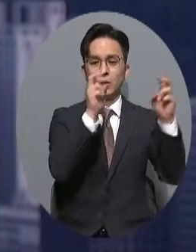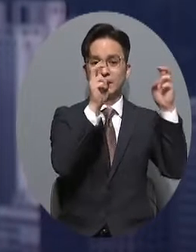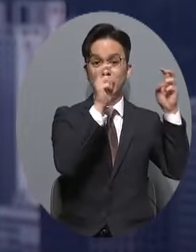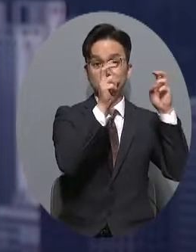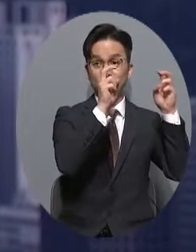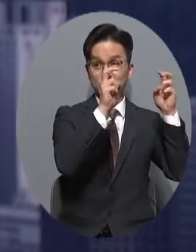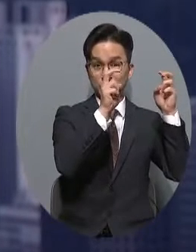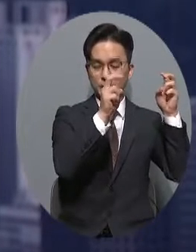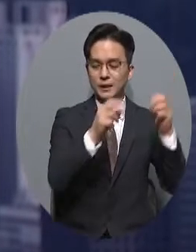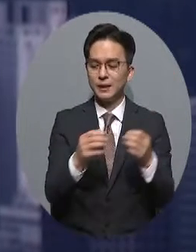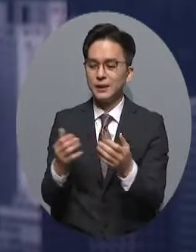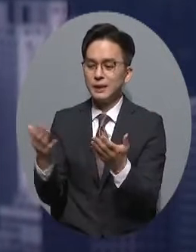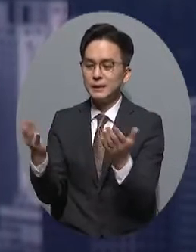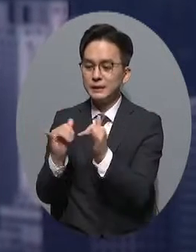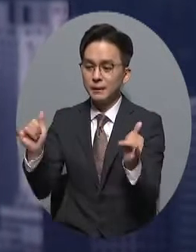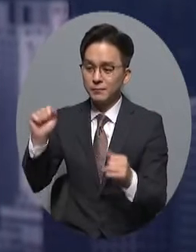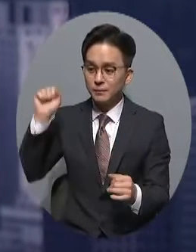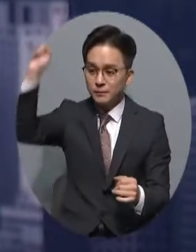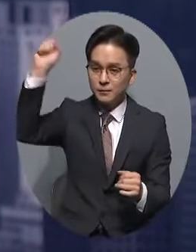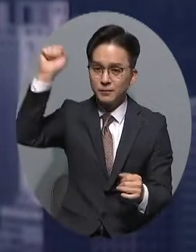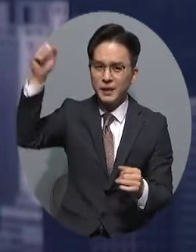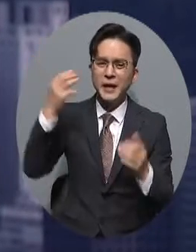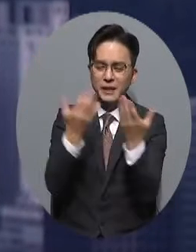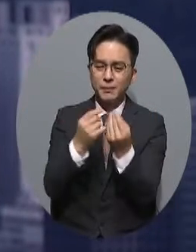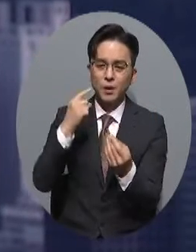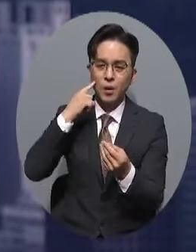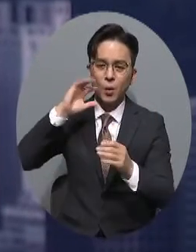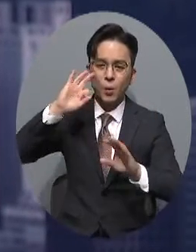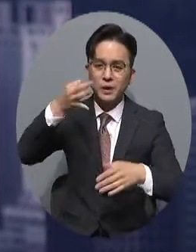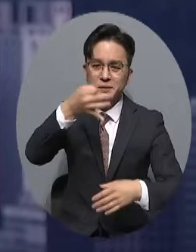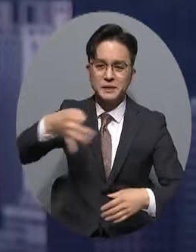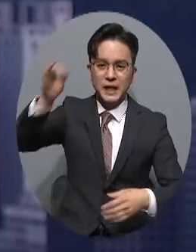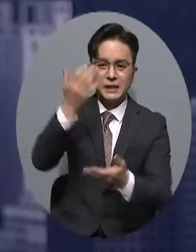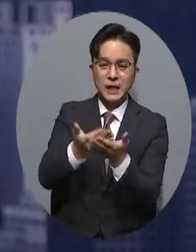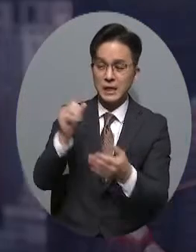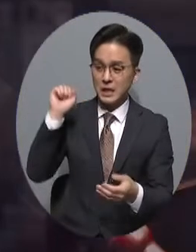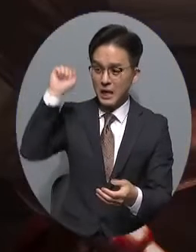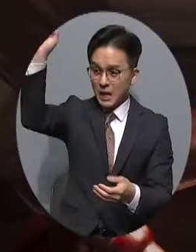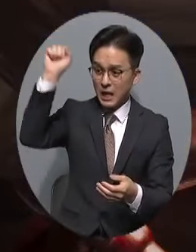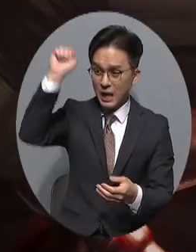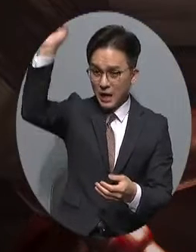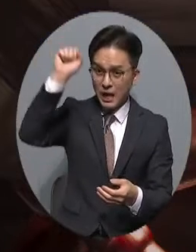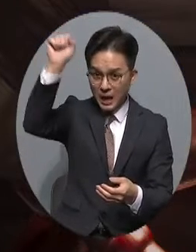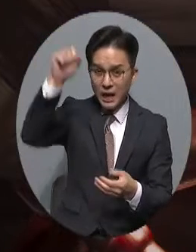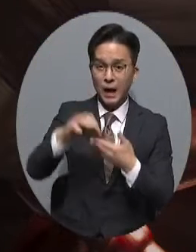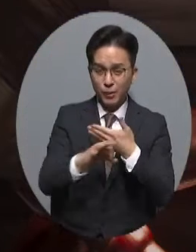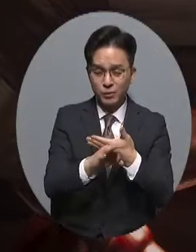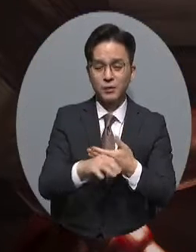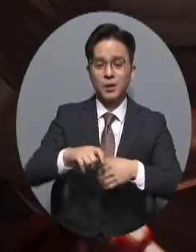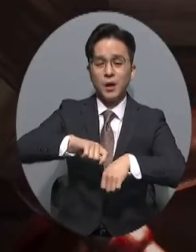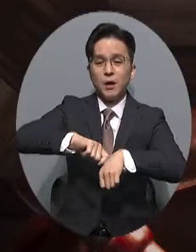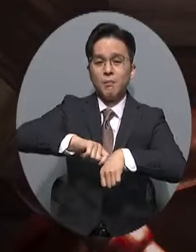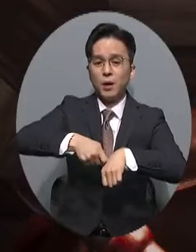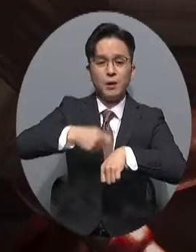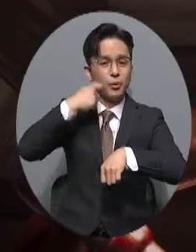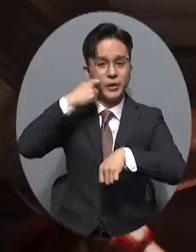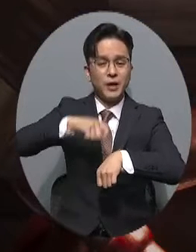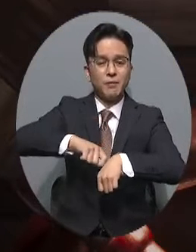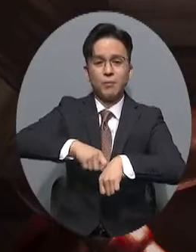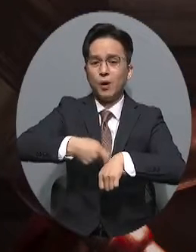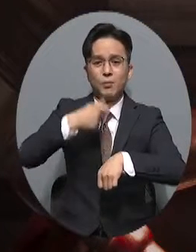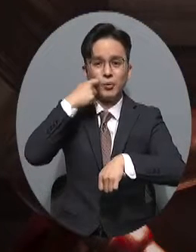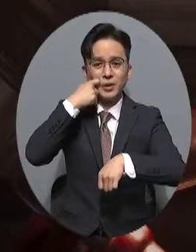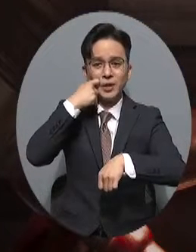손해배상을 할 수 없습니다 그러니까 적법한이 파업에 대해서는 손해배상을 할 수 없다라는 규정이 이미 있는데 그렇다면 노란